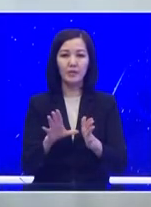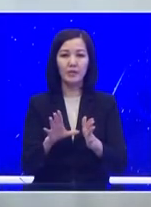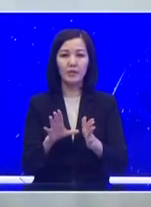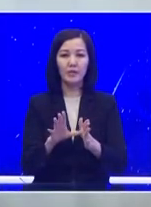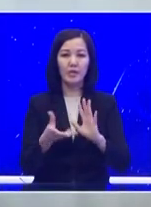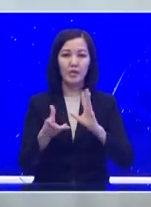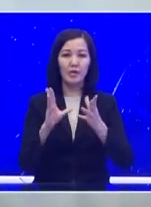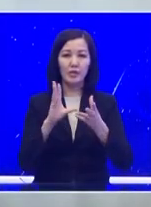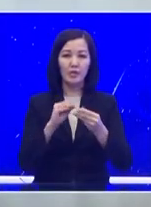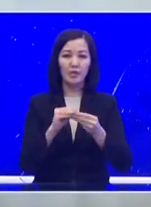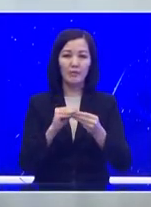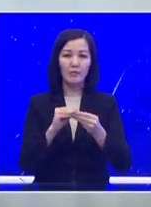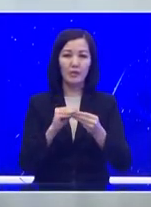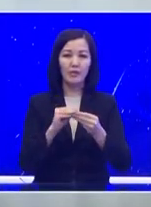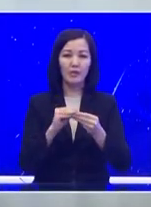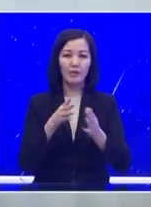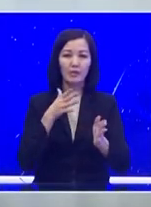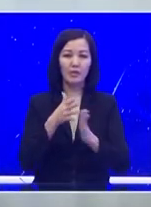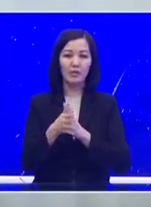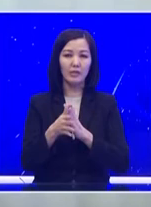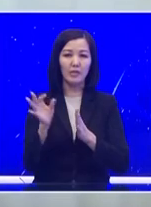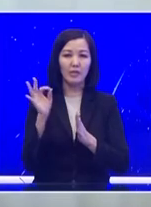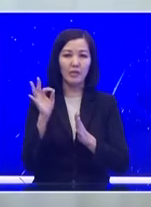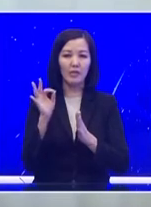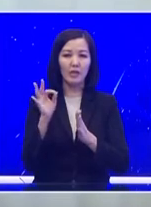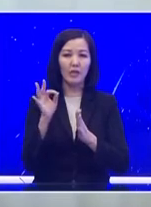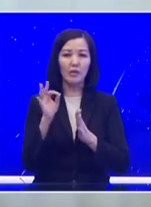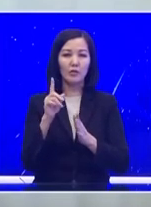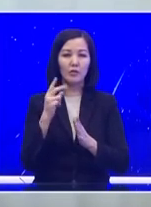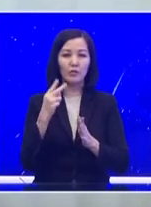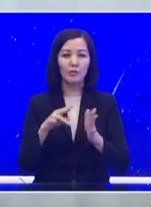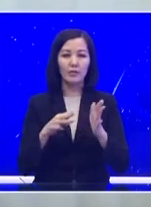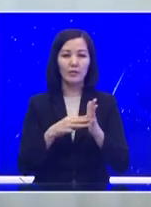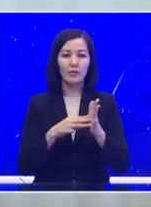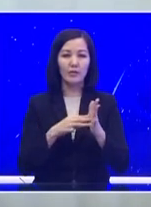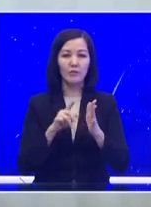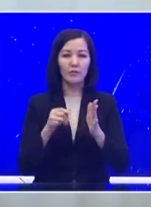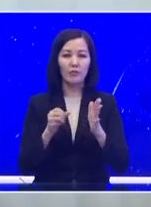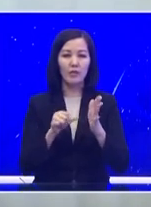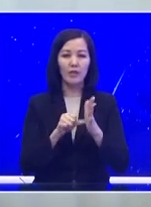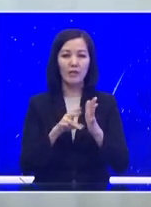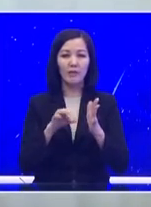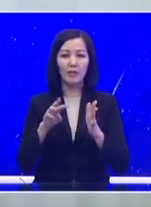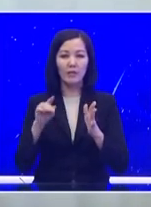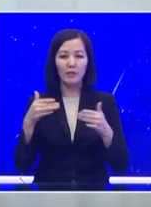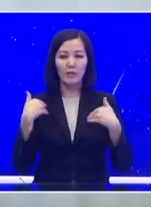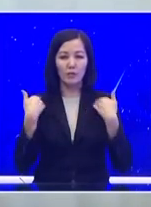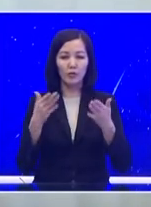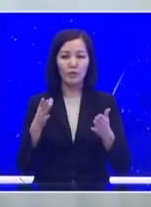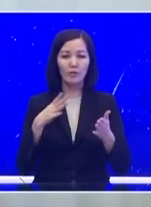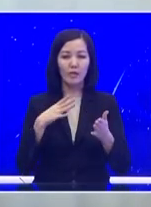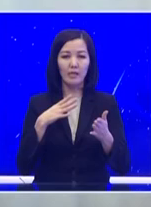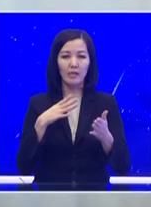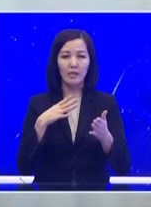Жалпы алғанда шығыстарды оңтайландыру бойынша жалпы сомасы 128,6 миллиард теңгеге ұсыныстар берілді. Оның